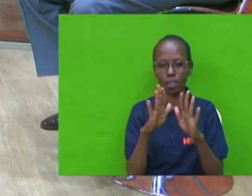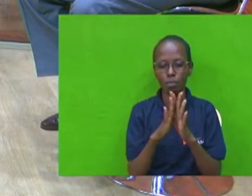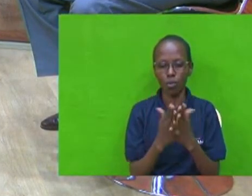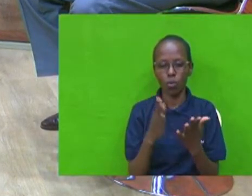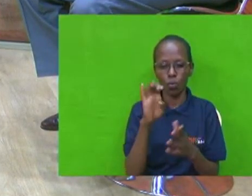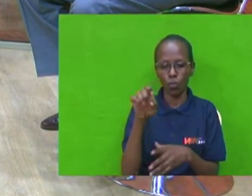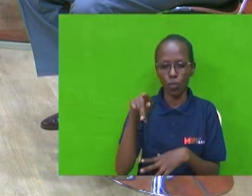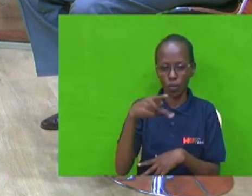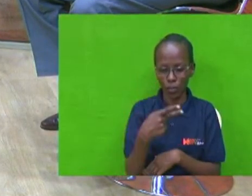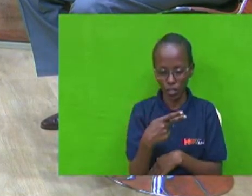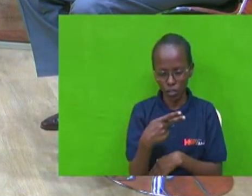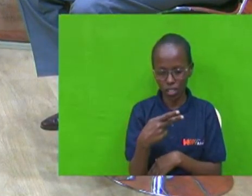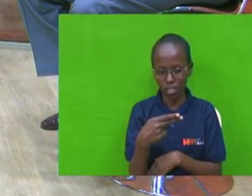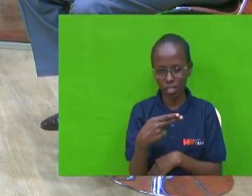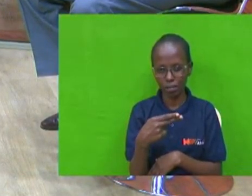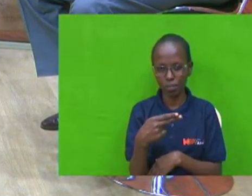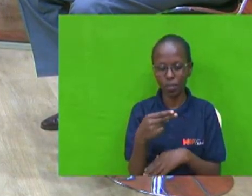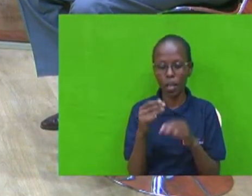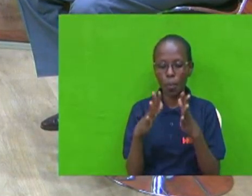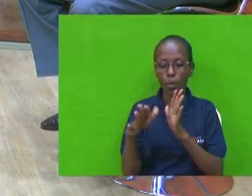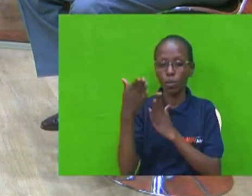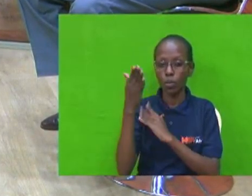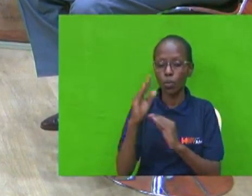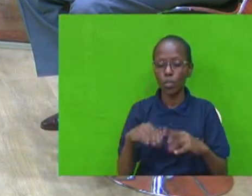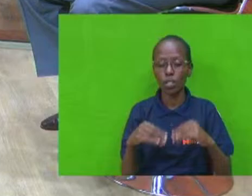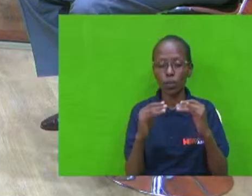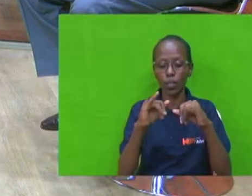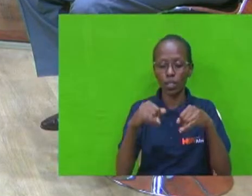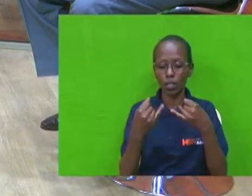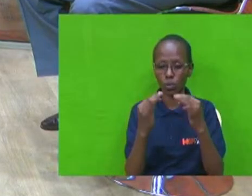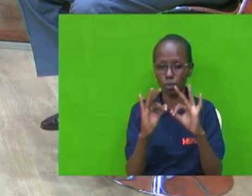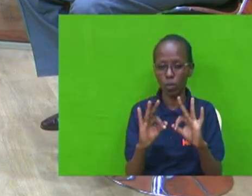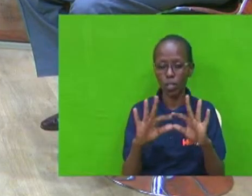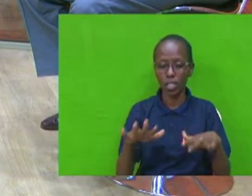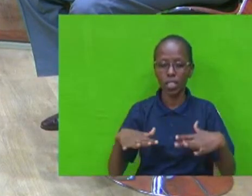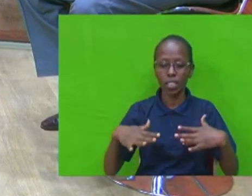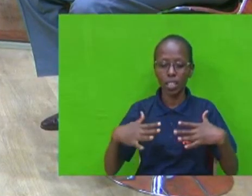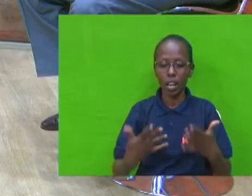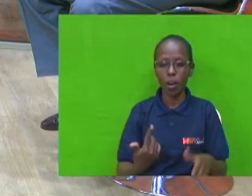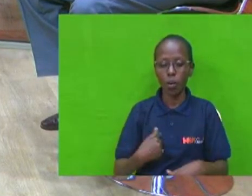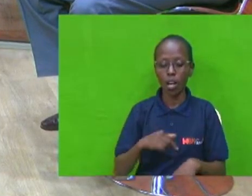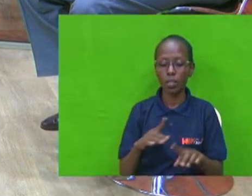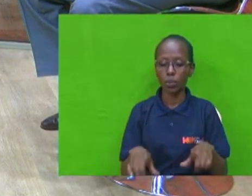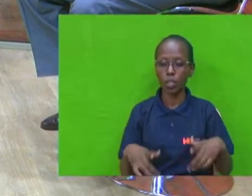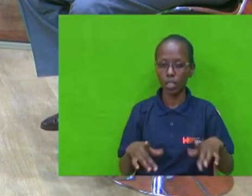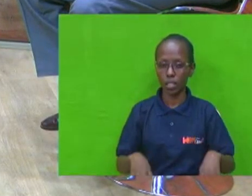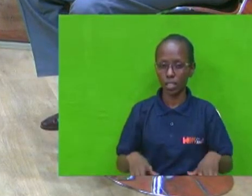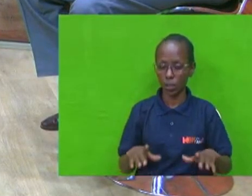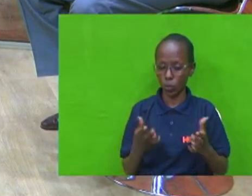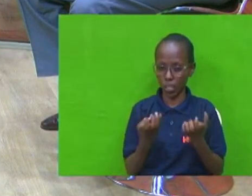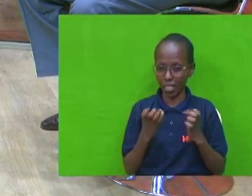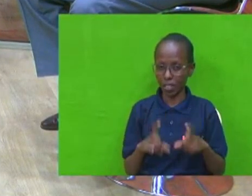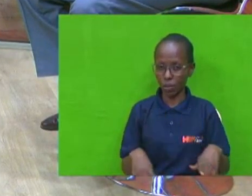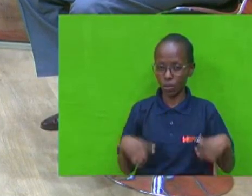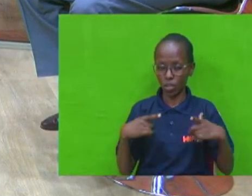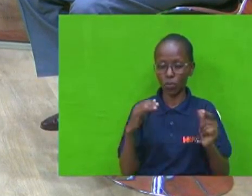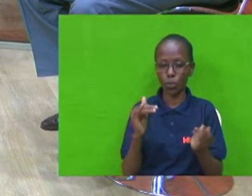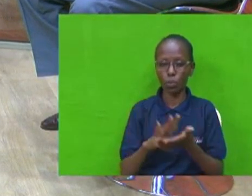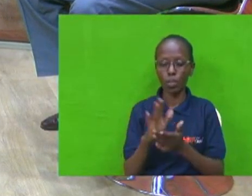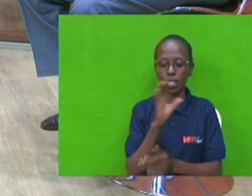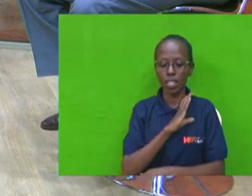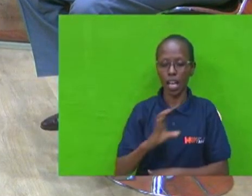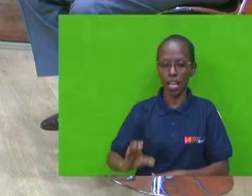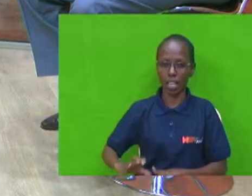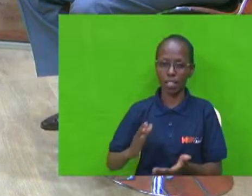Waefeso mtu wa Mungu anatuletea habari njema, jinsi ambavyo tunastahili kuishi ili tuweze kumtukuza Kristo